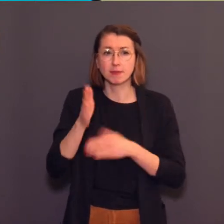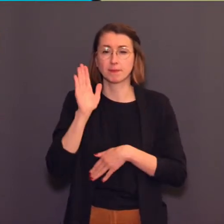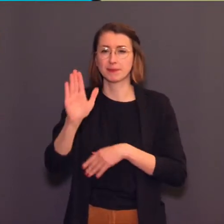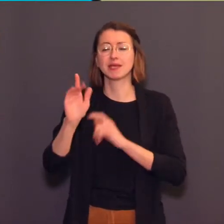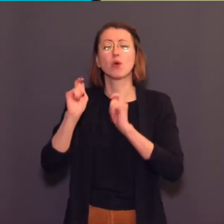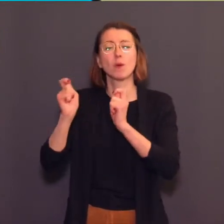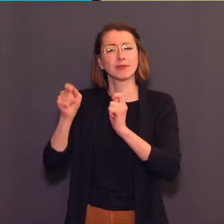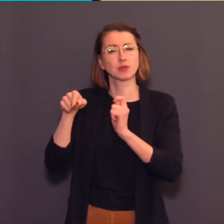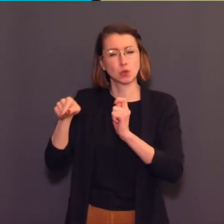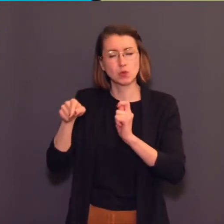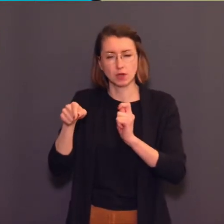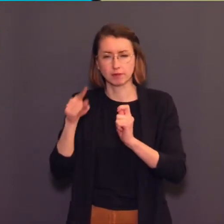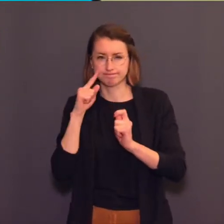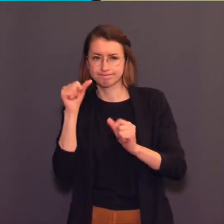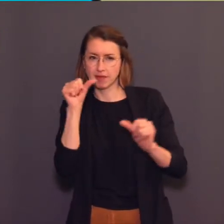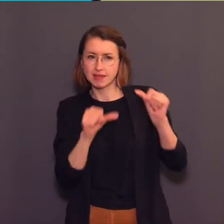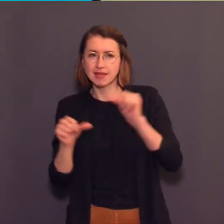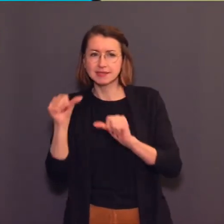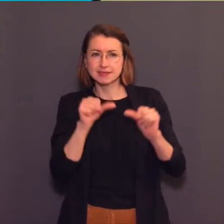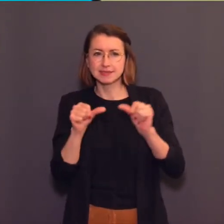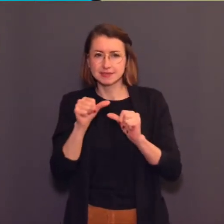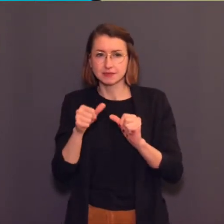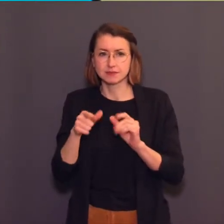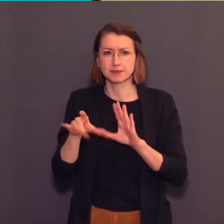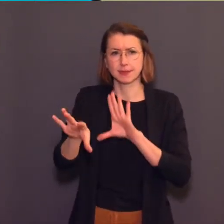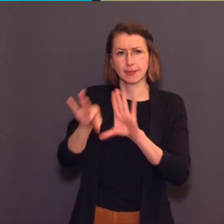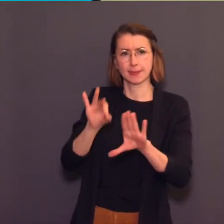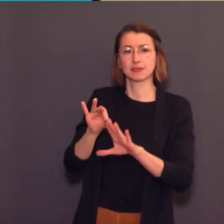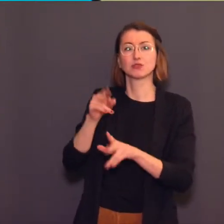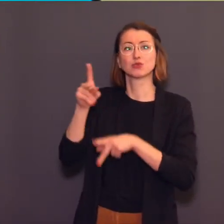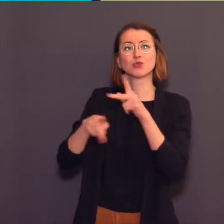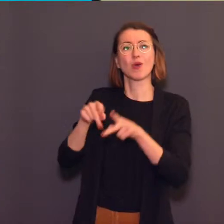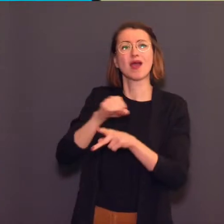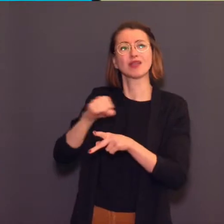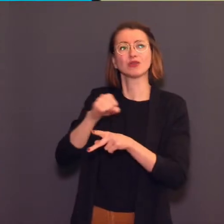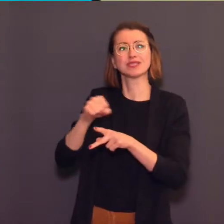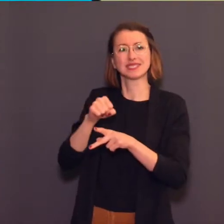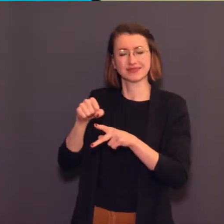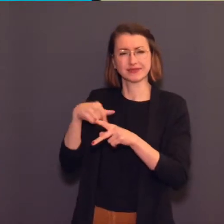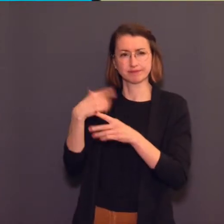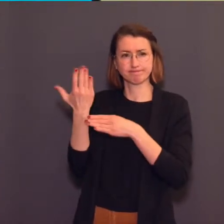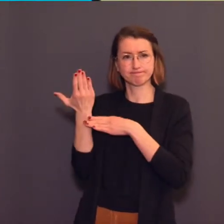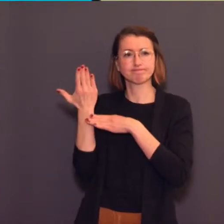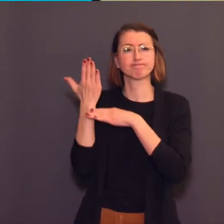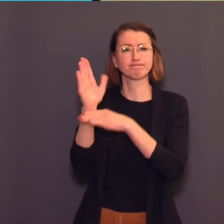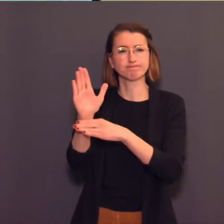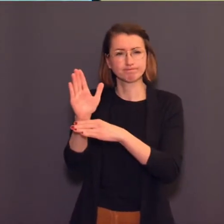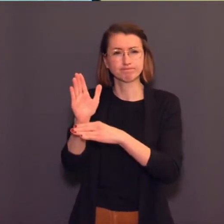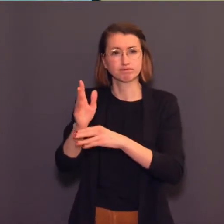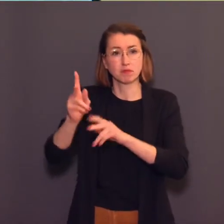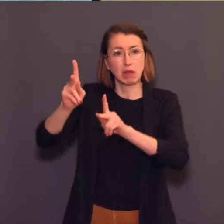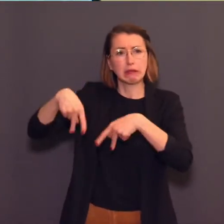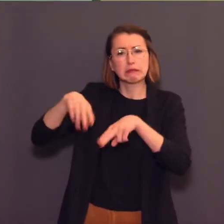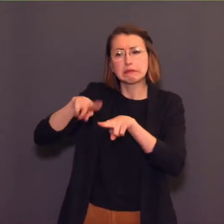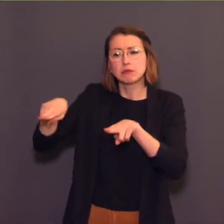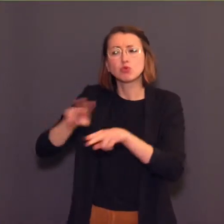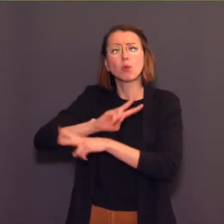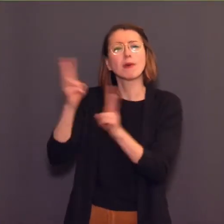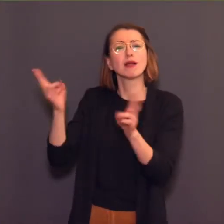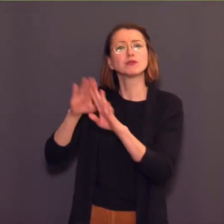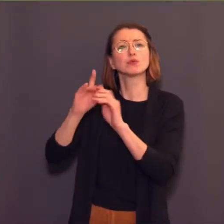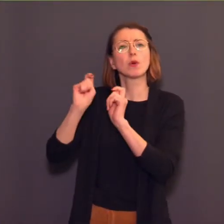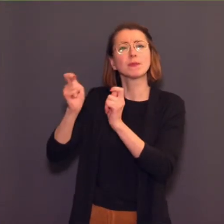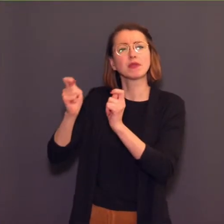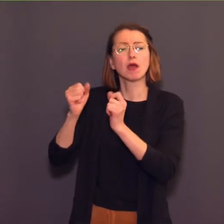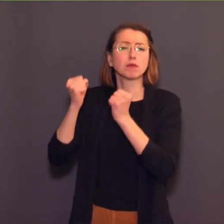sur les soins intensifs. Ces données existent bien sûr sur les contaminations et l'occupation des autres lits d'hôpitaux aussi, vous montrant